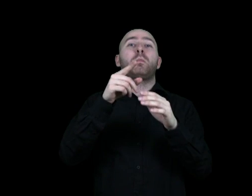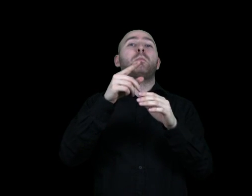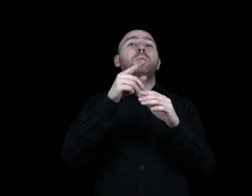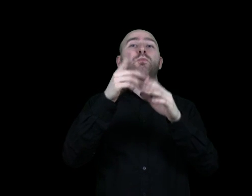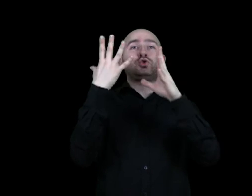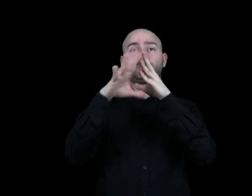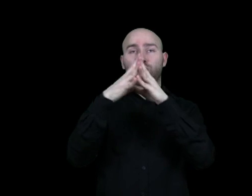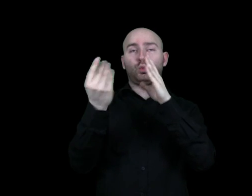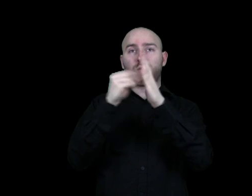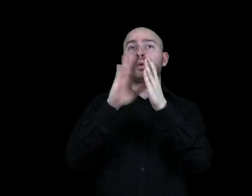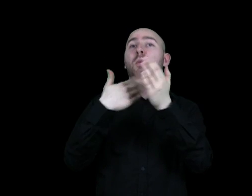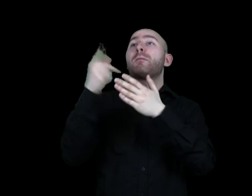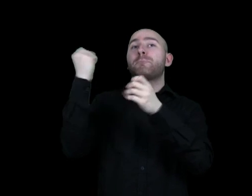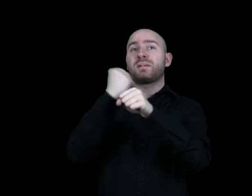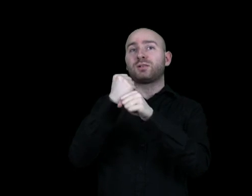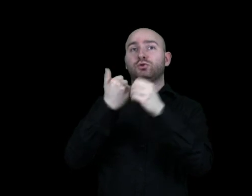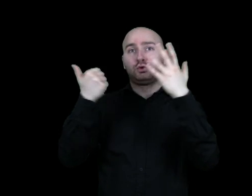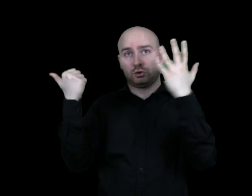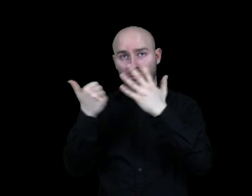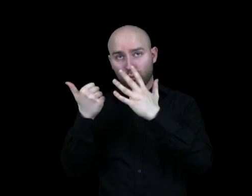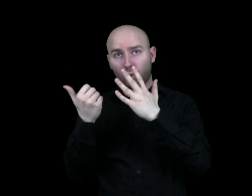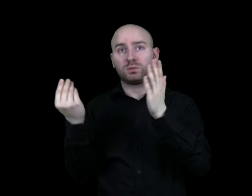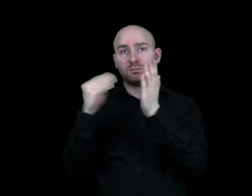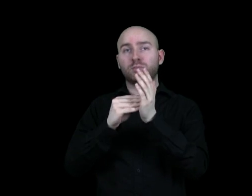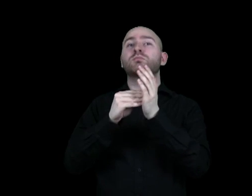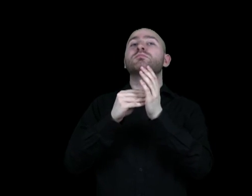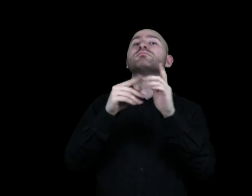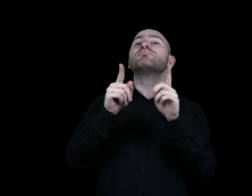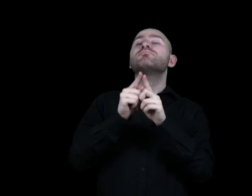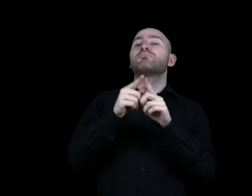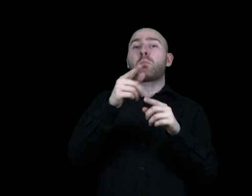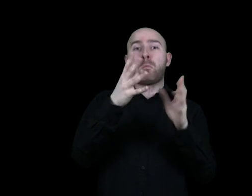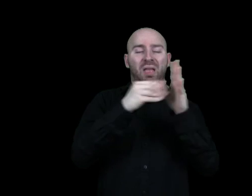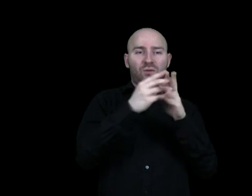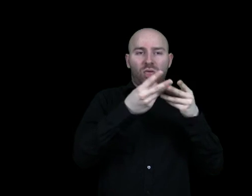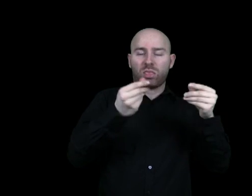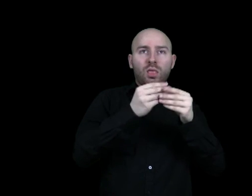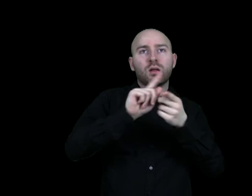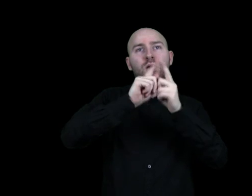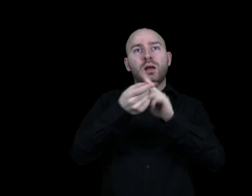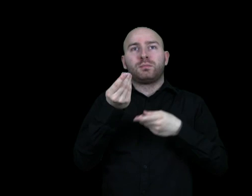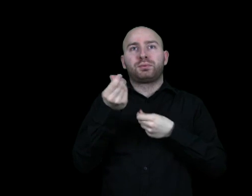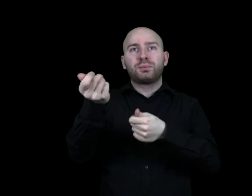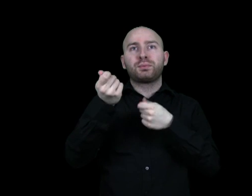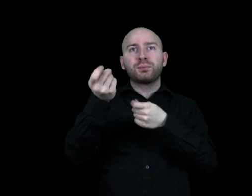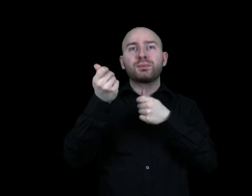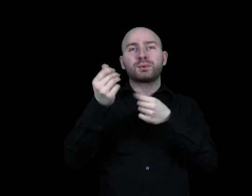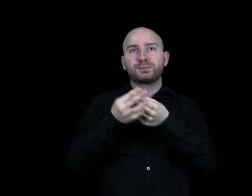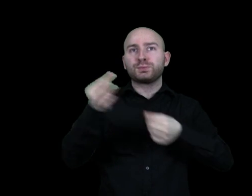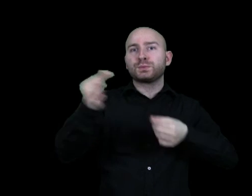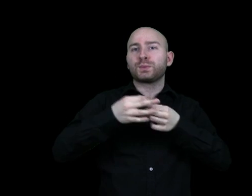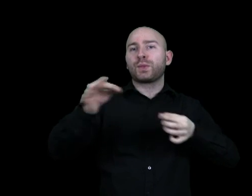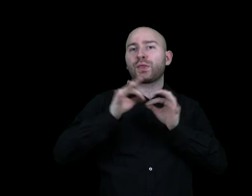zł dobro pośrednie z pracą wartą 6 zł, to będę mógł wytwarzać przędzę bawełnianą. Mogę